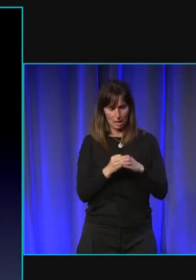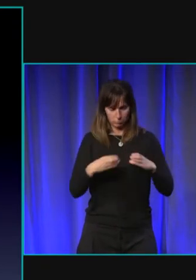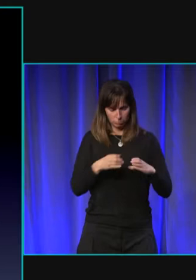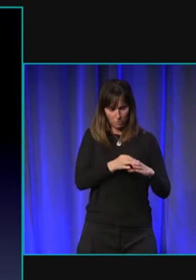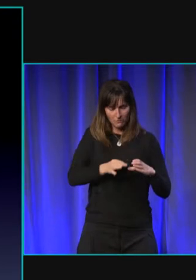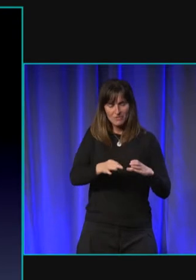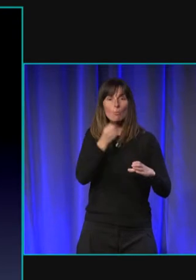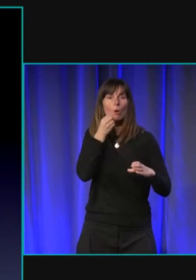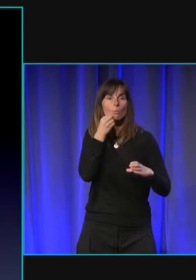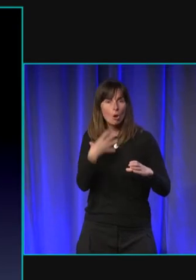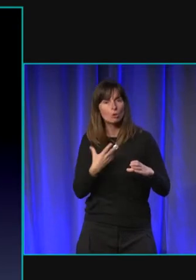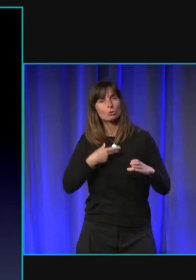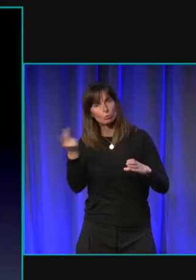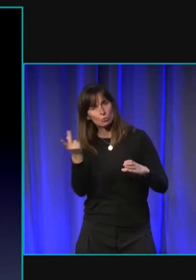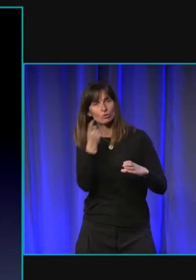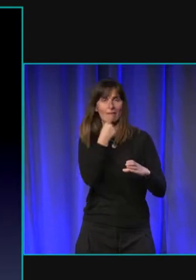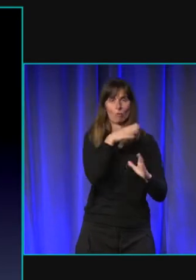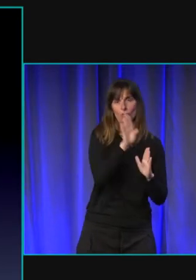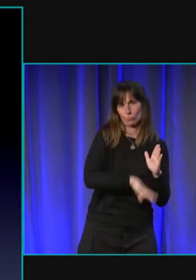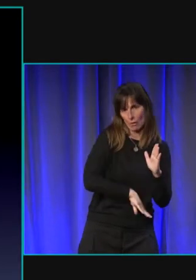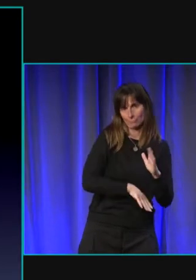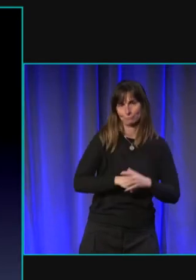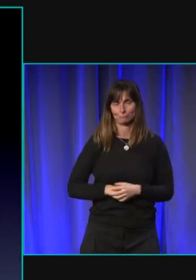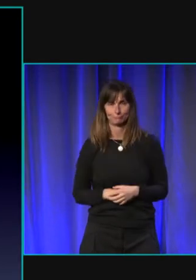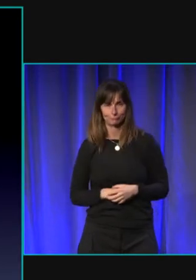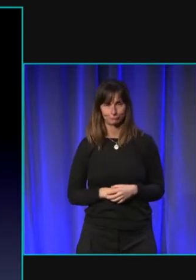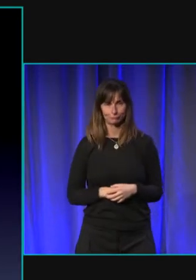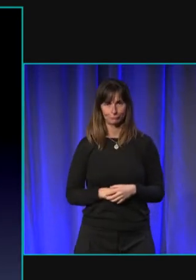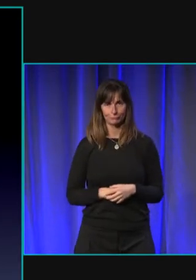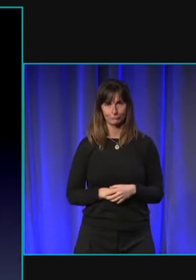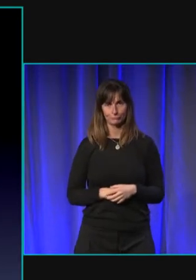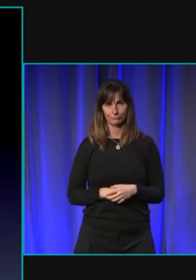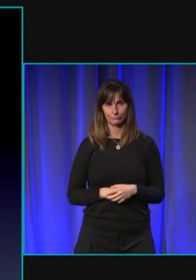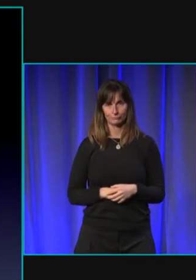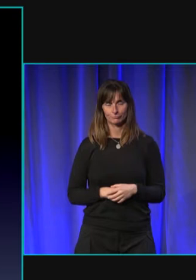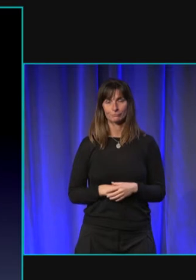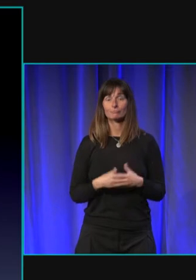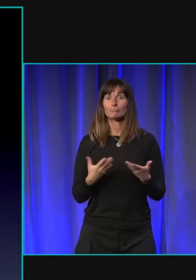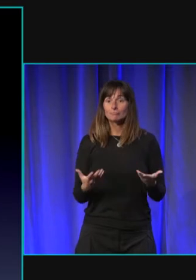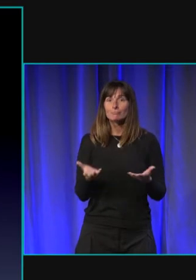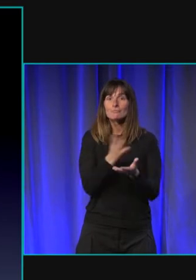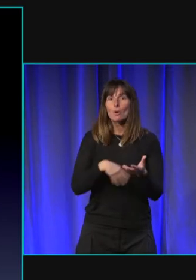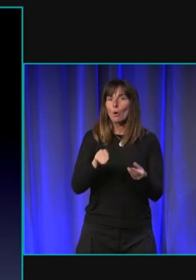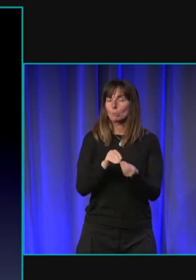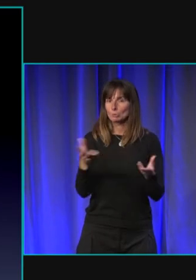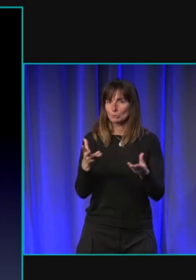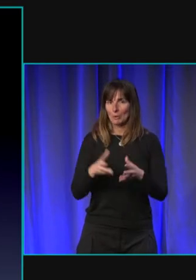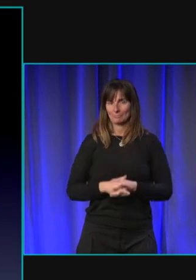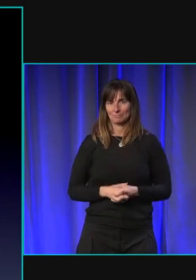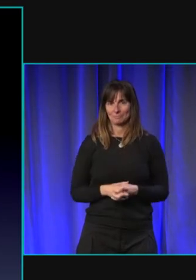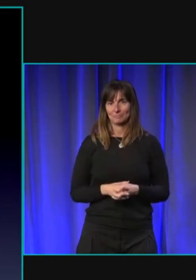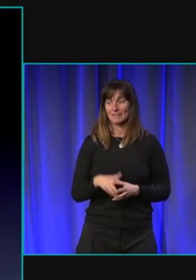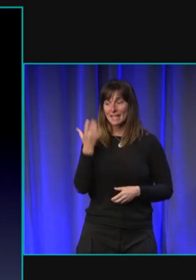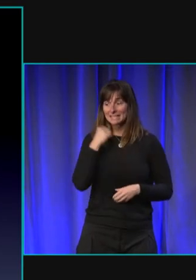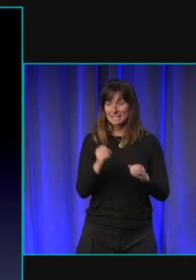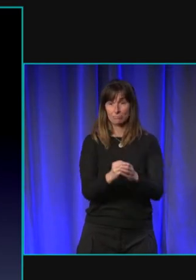fibres rouge, peu fatigable. Alors en plus, si on rentre dans